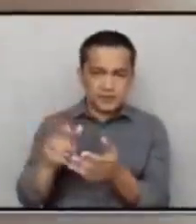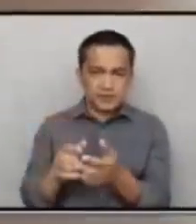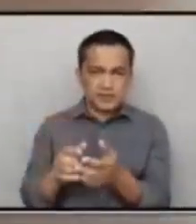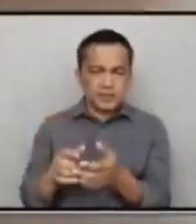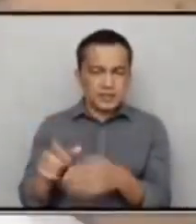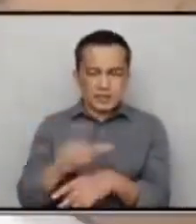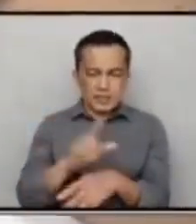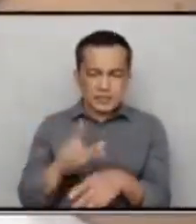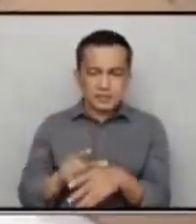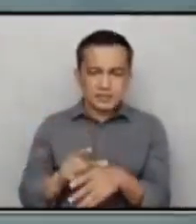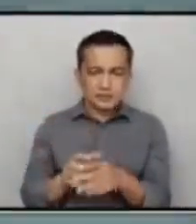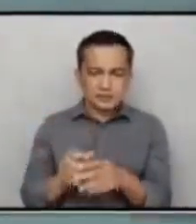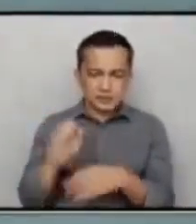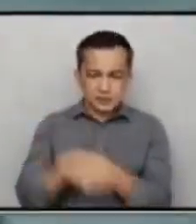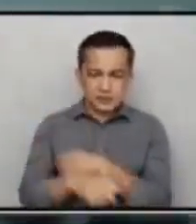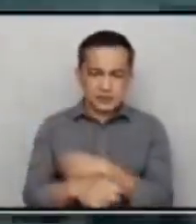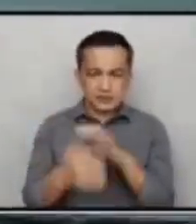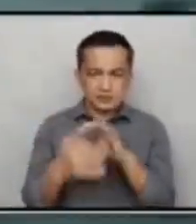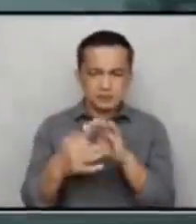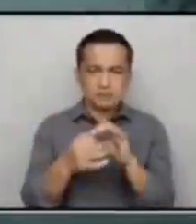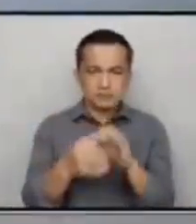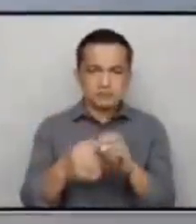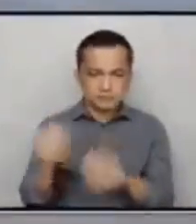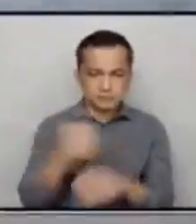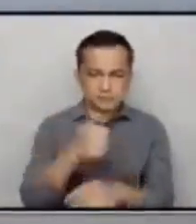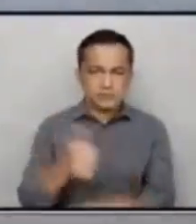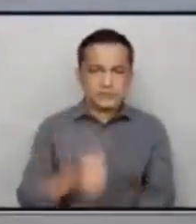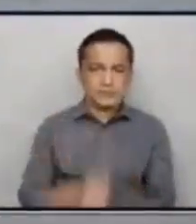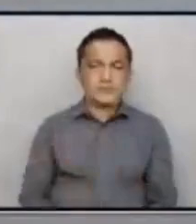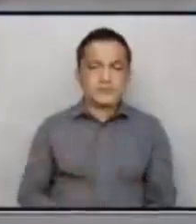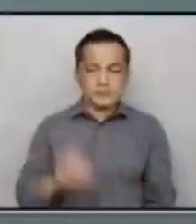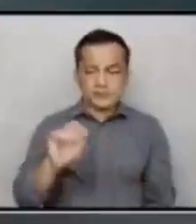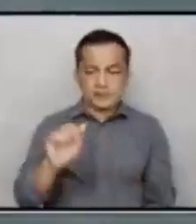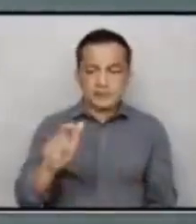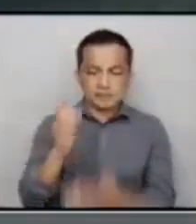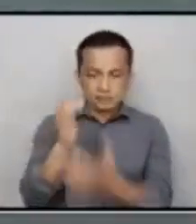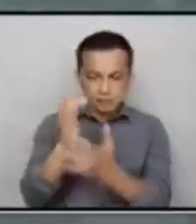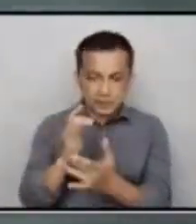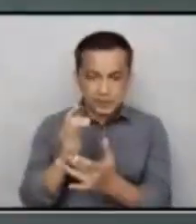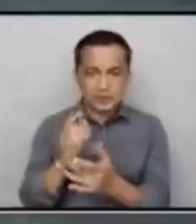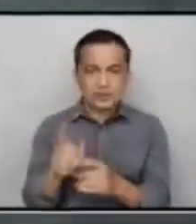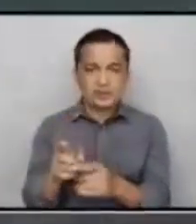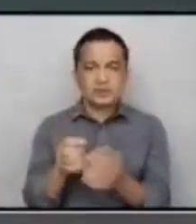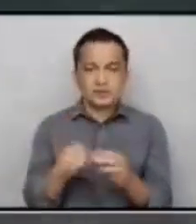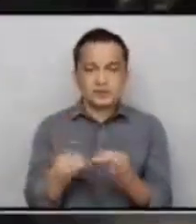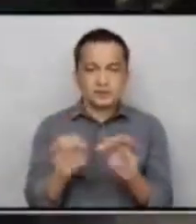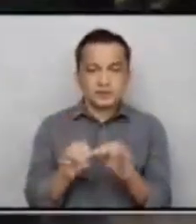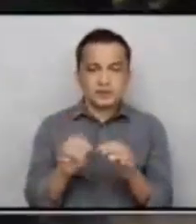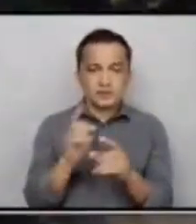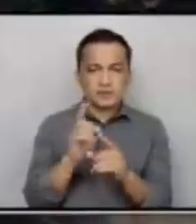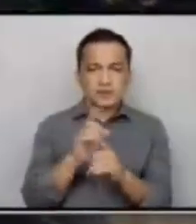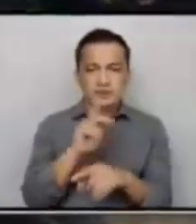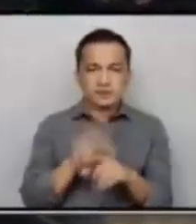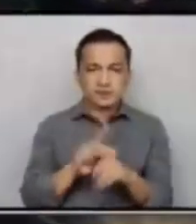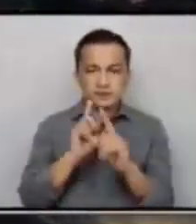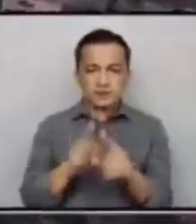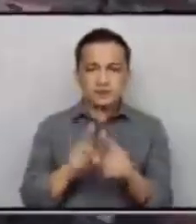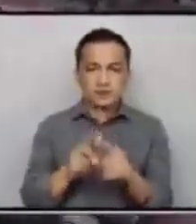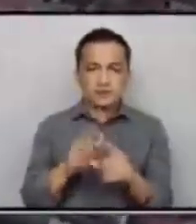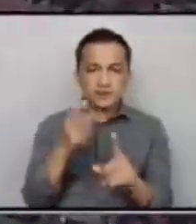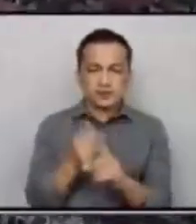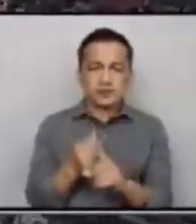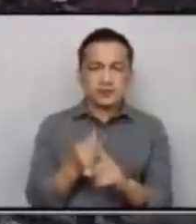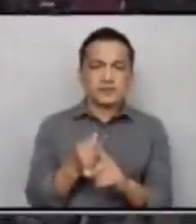dagat, digital at meta. Mahalagaan niya sa Pilipinas na matugunan ang anumang epekto ng climate change sa paglago